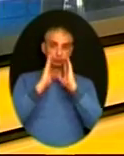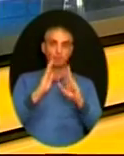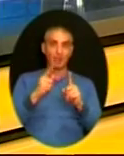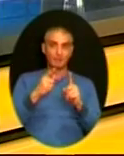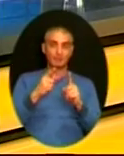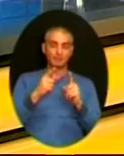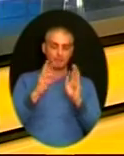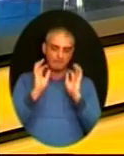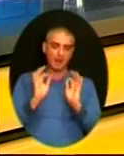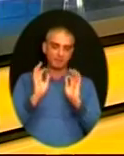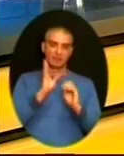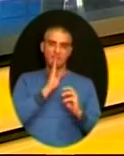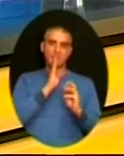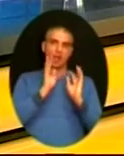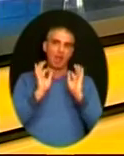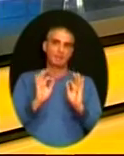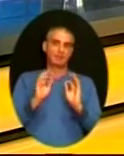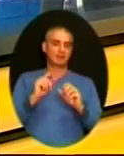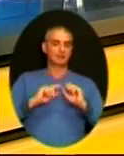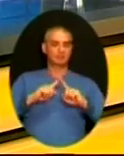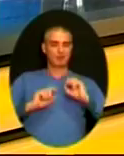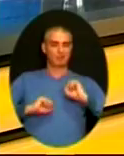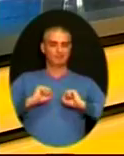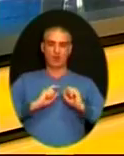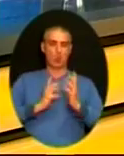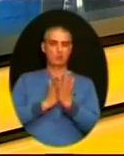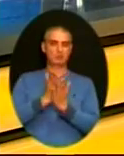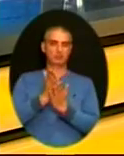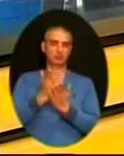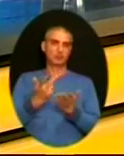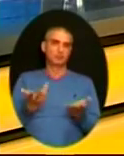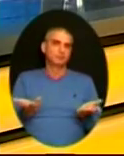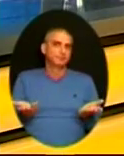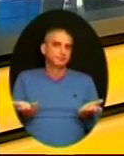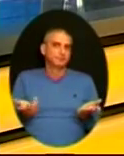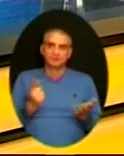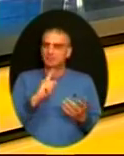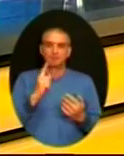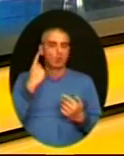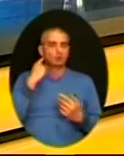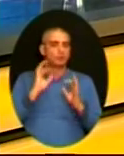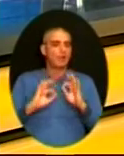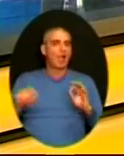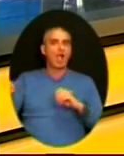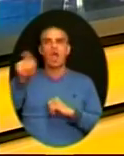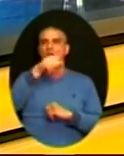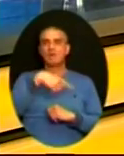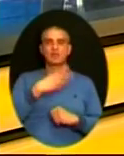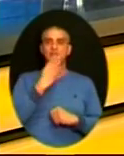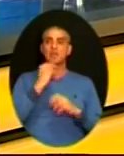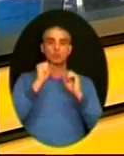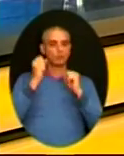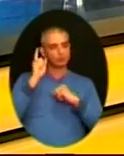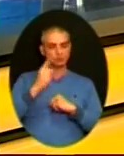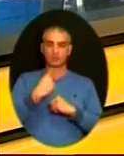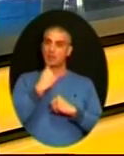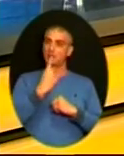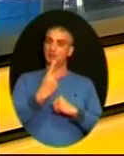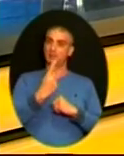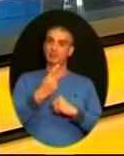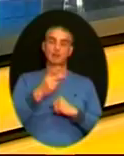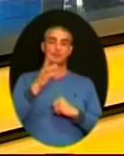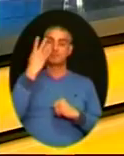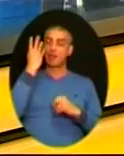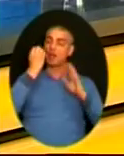שמאמינים שבאמת יש כאן בעיה אמיתית של תואר מידות, לפחות ברמת החקירות, ולא שומעים התבטאות בעניין הזה מיהדות התורה, שצריך לציין,